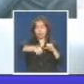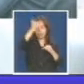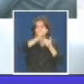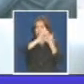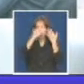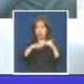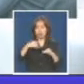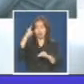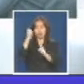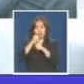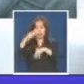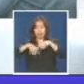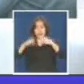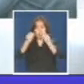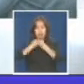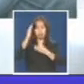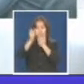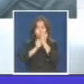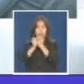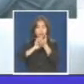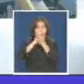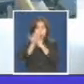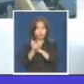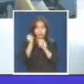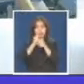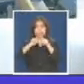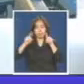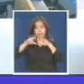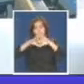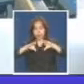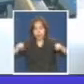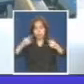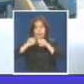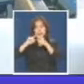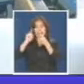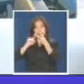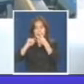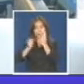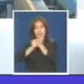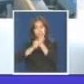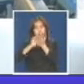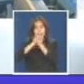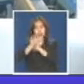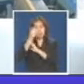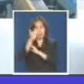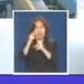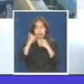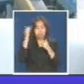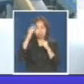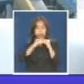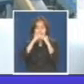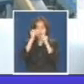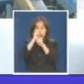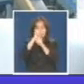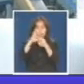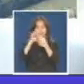นในสถานการณ์ซึ่งเปลี่ยนแปลงไปบางเรื่องคลี่คลายลงบางเรื่องก็มีปัญหาใหม่ๆเข้ามาก็จะสามารถนำพาให้เกิดความมีเสถียรภ